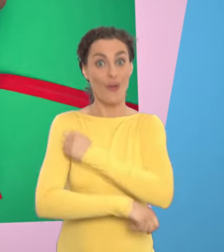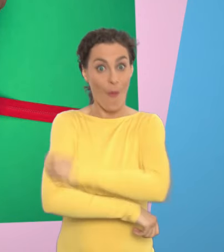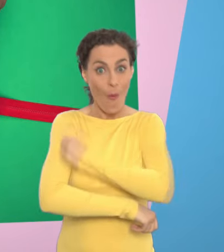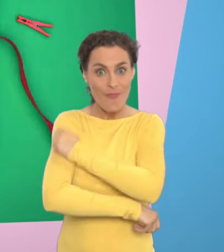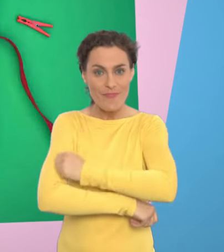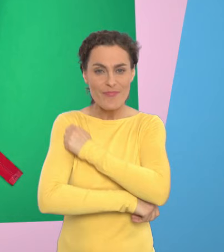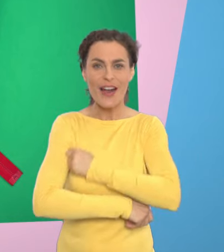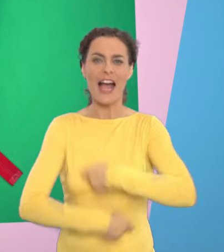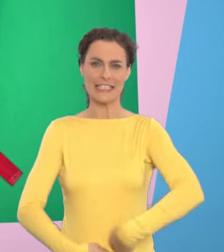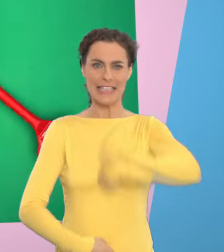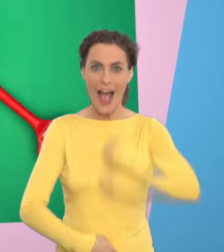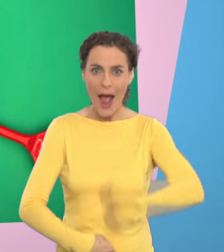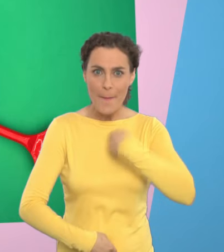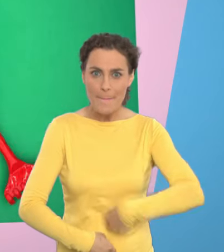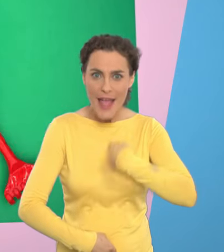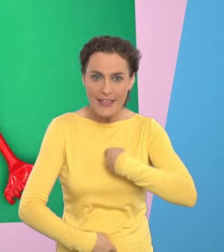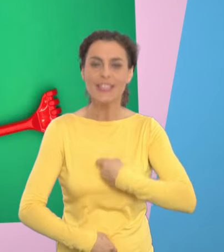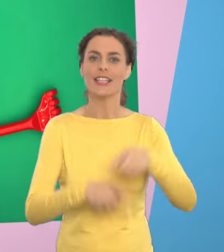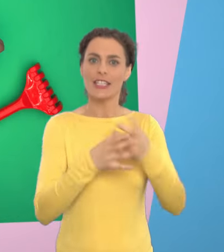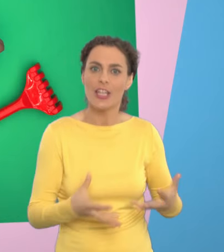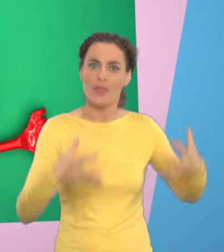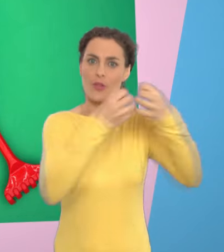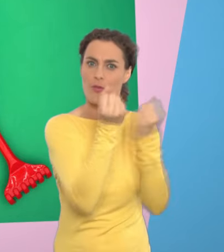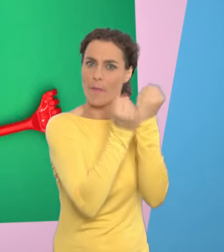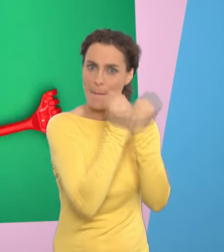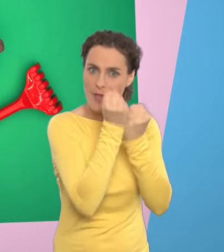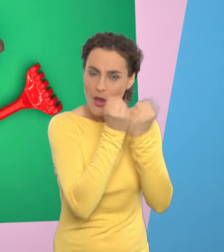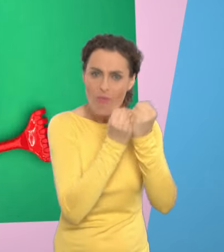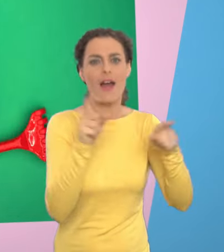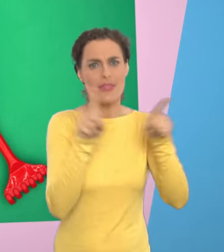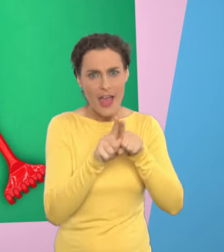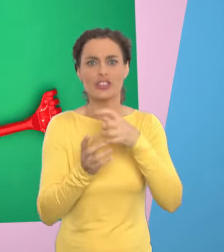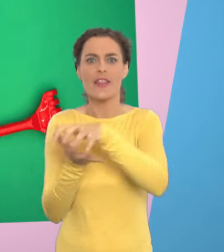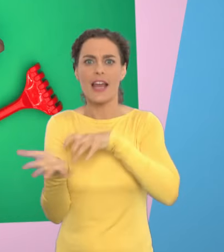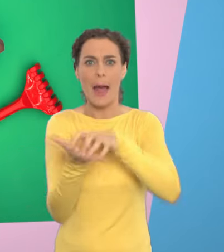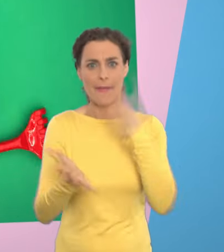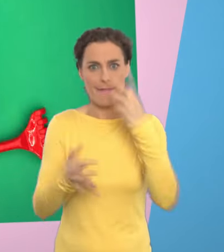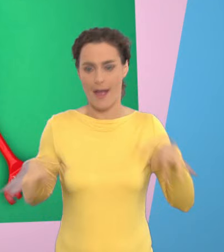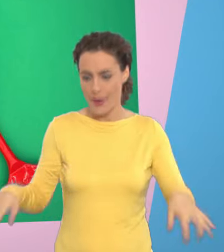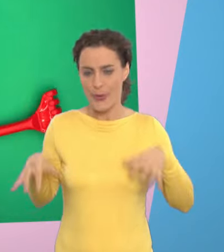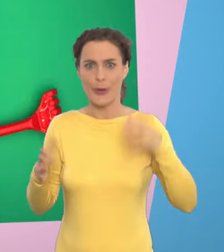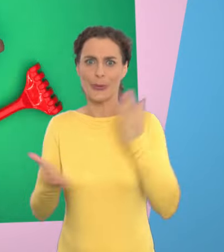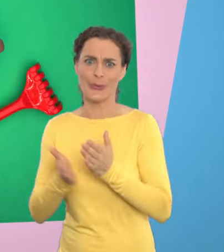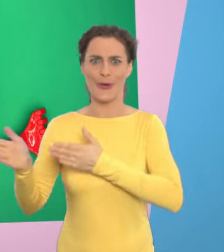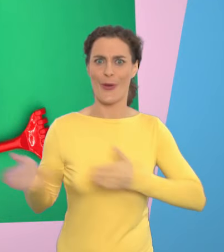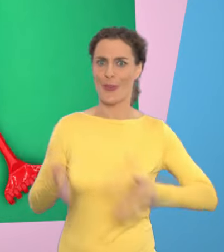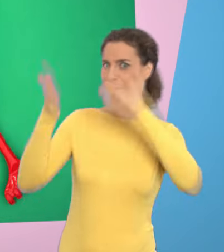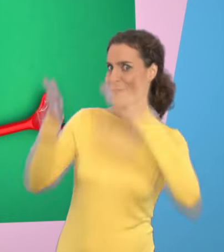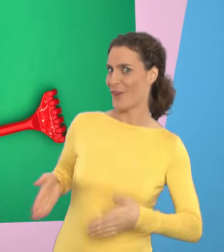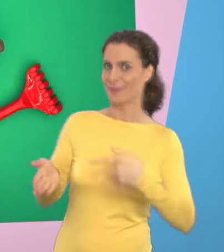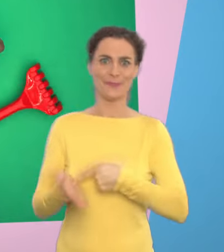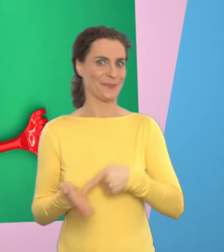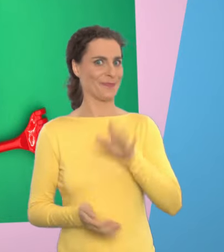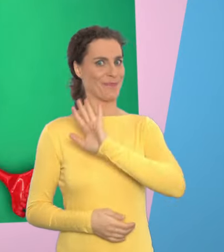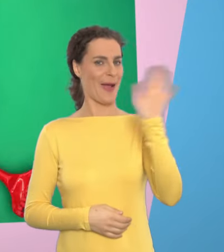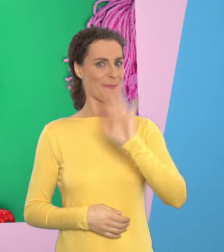Teraz gąbka oraz zamek. Papierowa torba, przyda się też para grabek. I już jest gotowa postać.